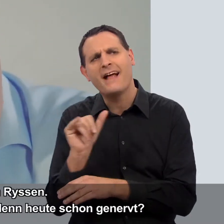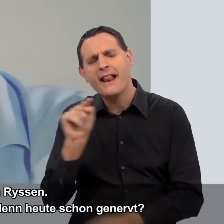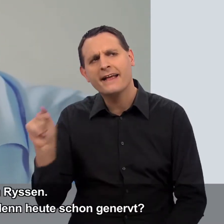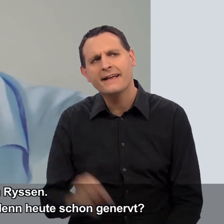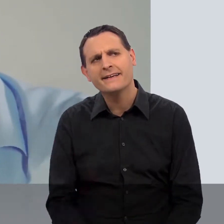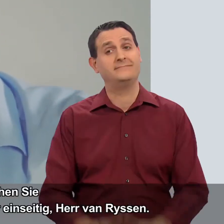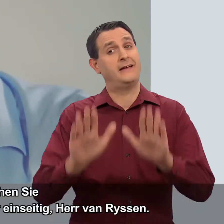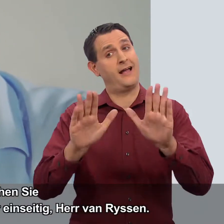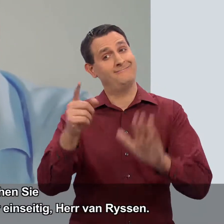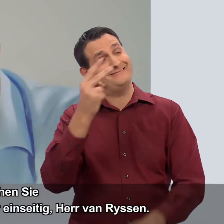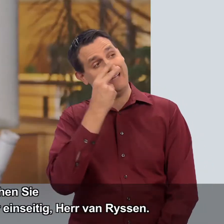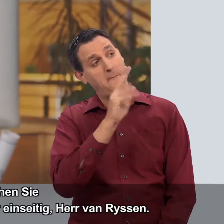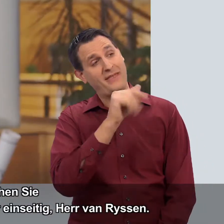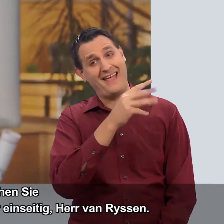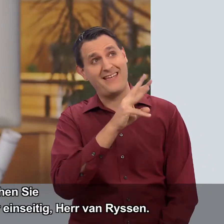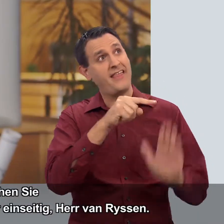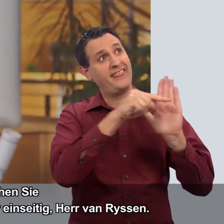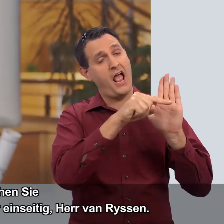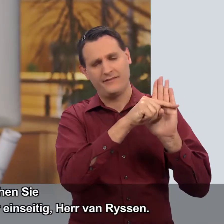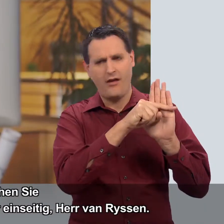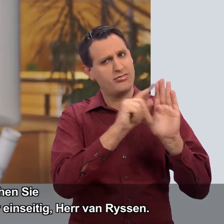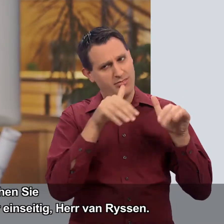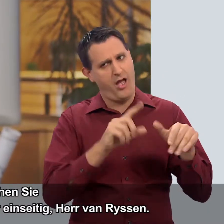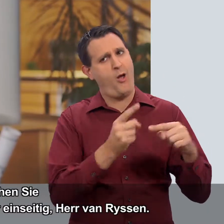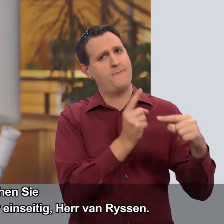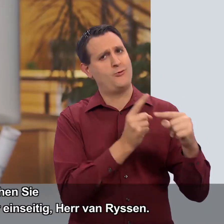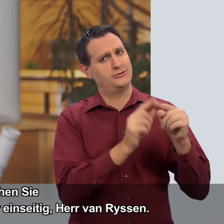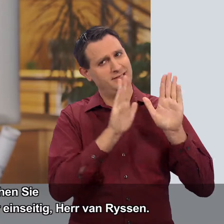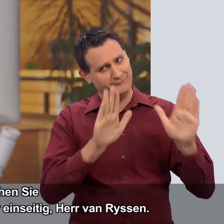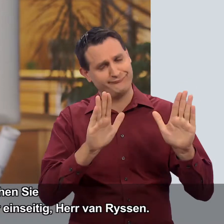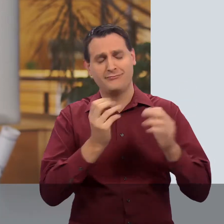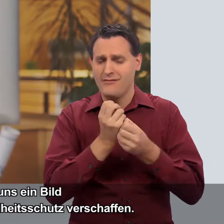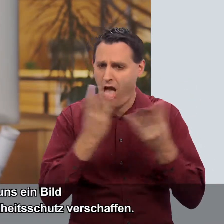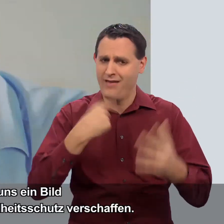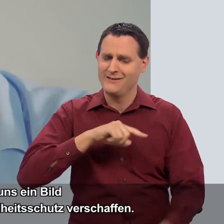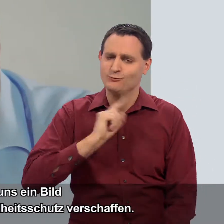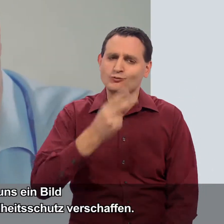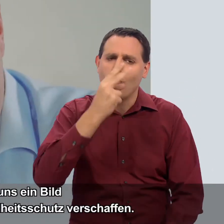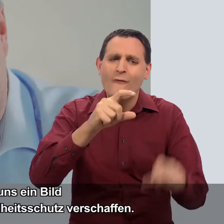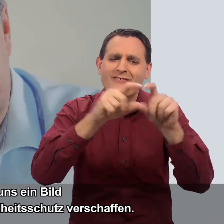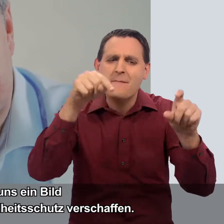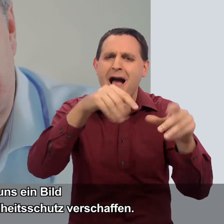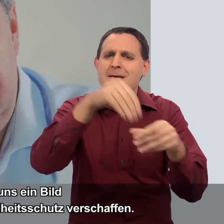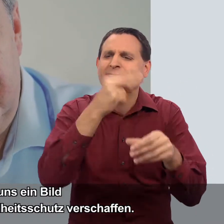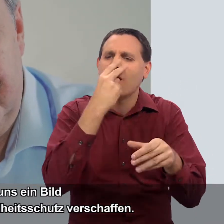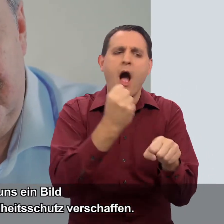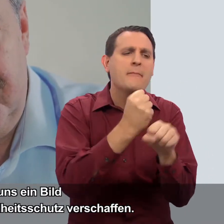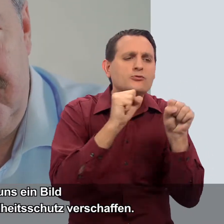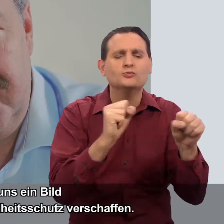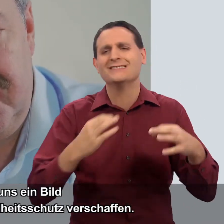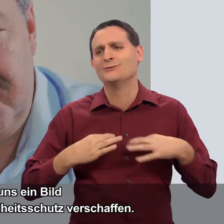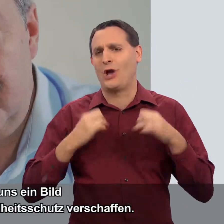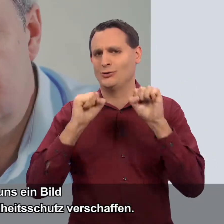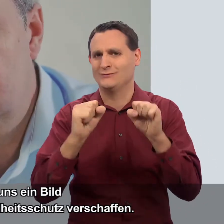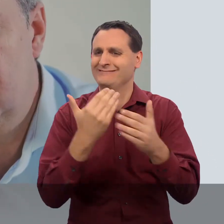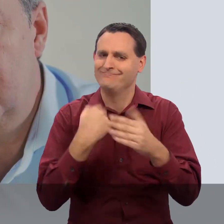schon genervt? Also, da sehen Sie die Aufgaben der BGW aber sehr einseitig, Herr Van Rissen. Klar müssen wir uns ein Bild über den Arbeits und